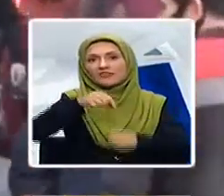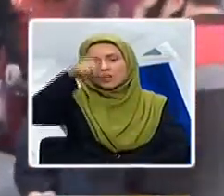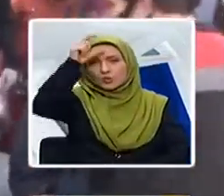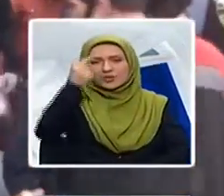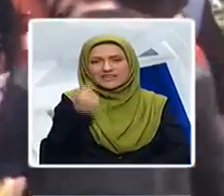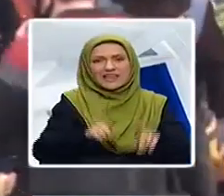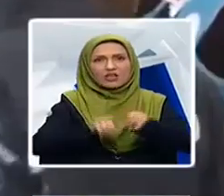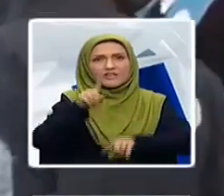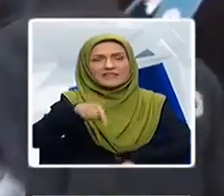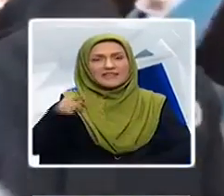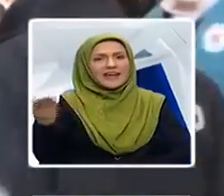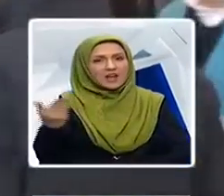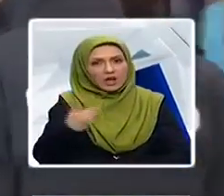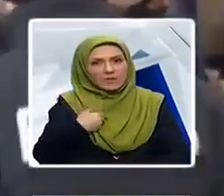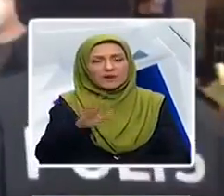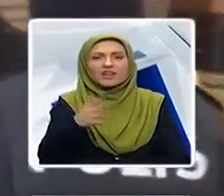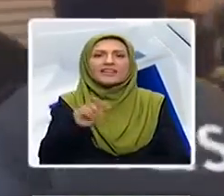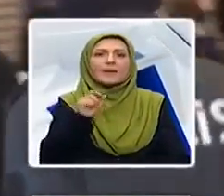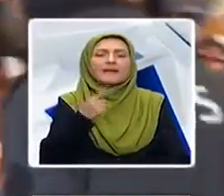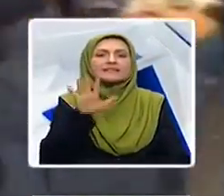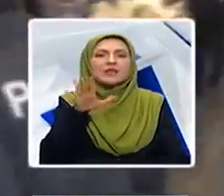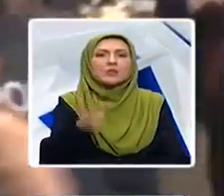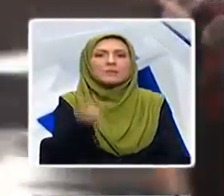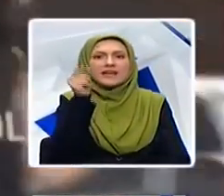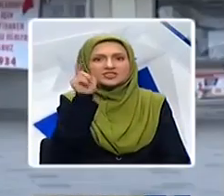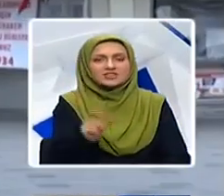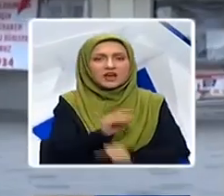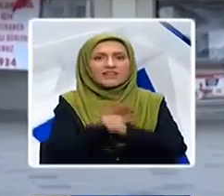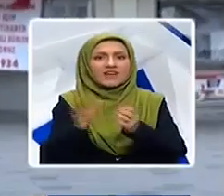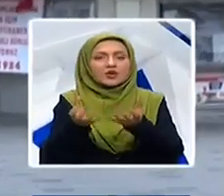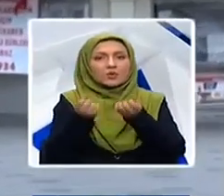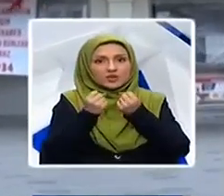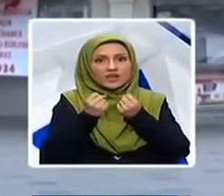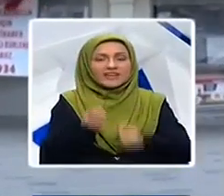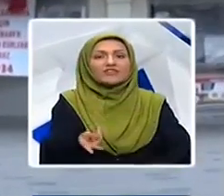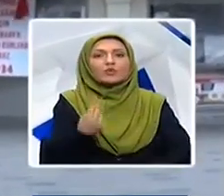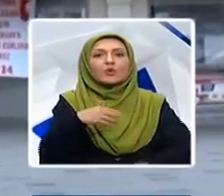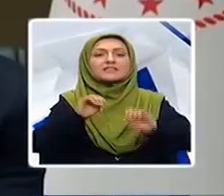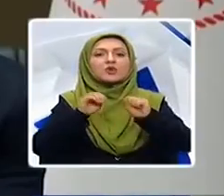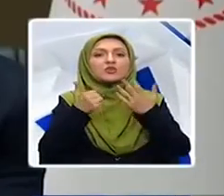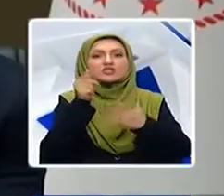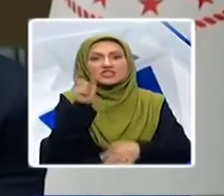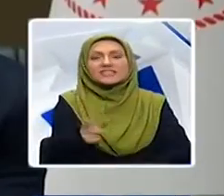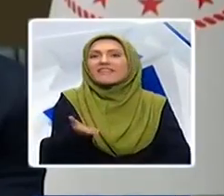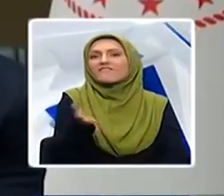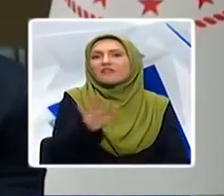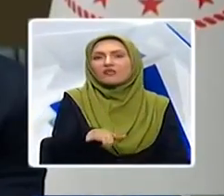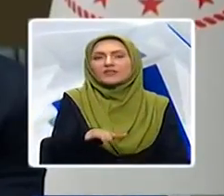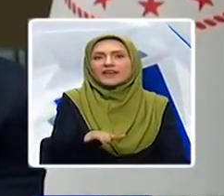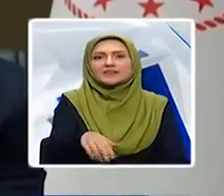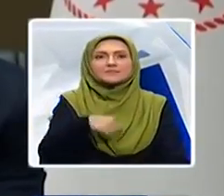آمارها حدود 105,000 مورد ابتلا و 2,600 مورد فوتی ثبت شده است.